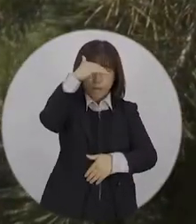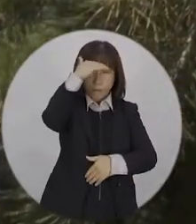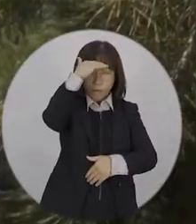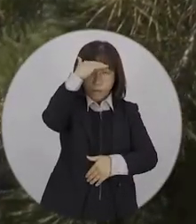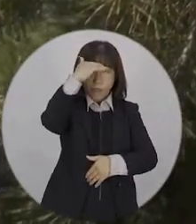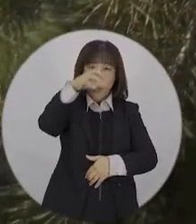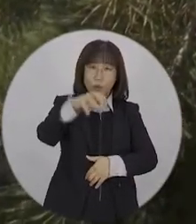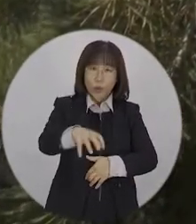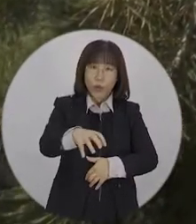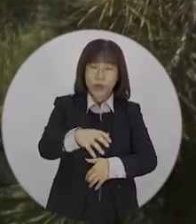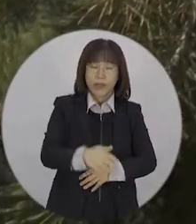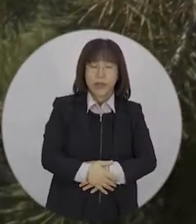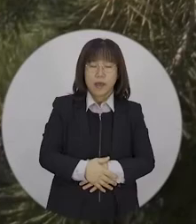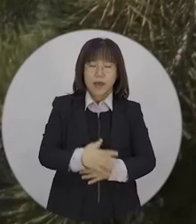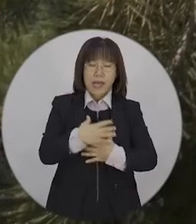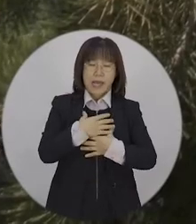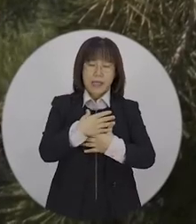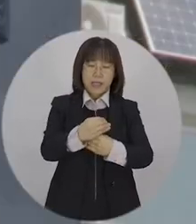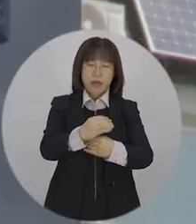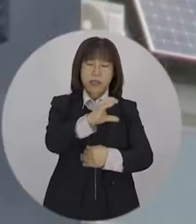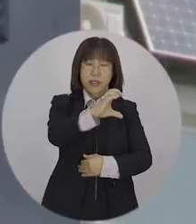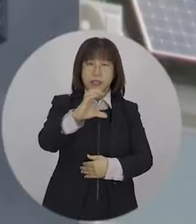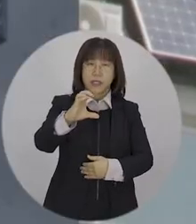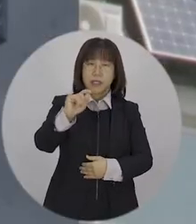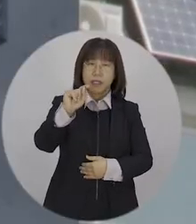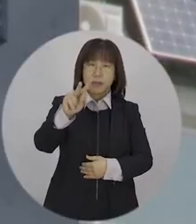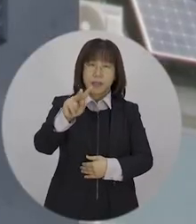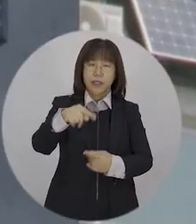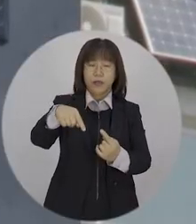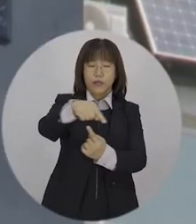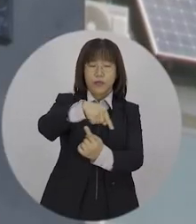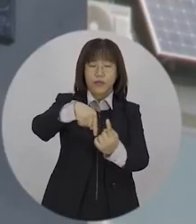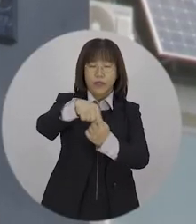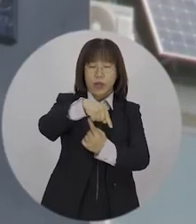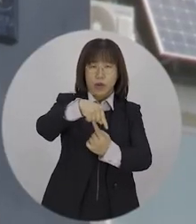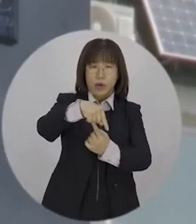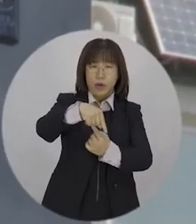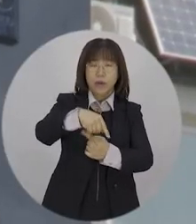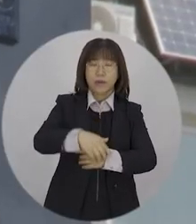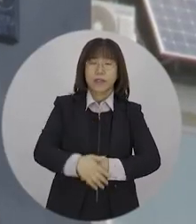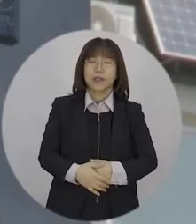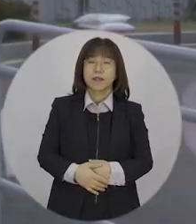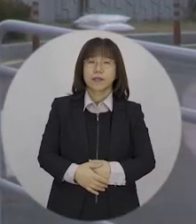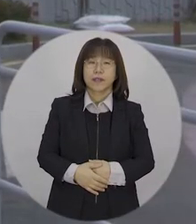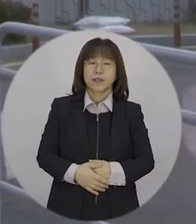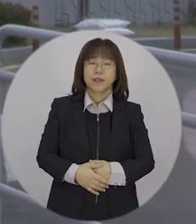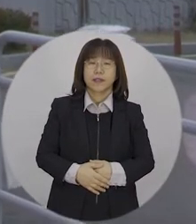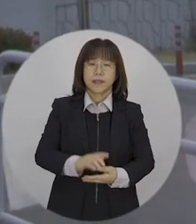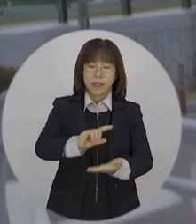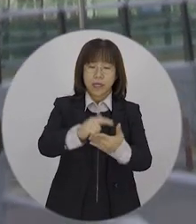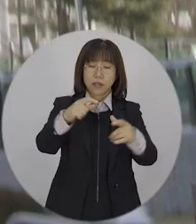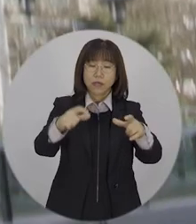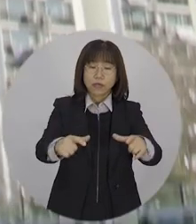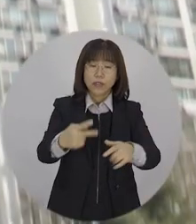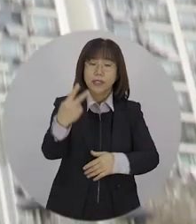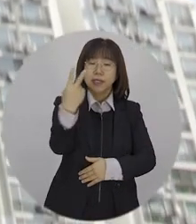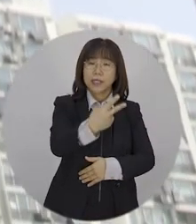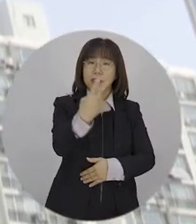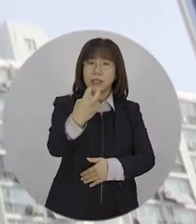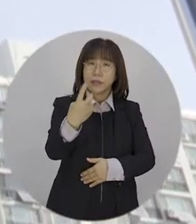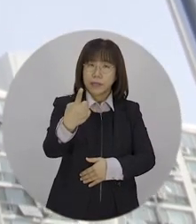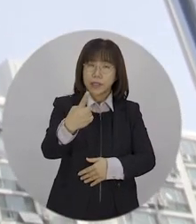보강해 보다 안정적으로 실시 tv 시스템이 운영될 수 있도록 했습니다 한편 강서구는